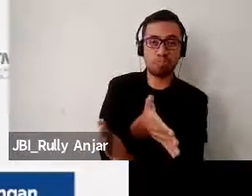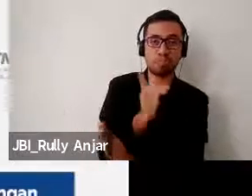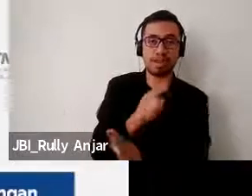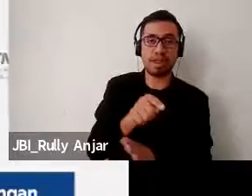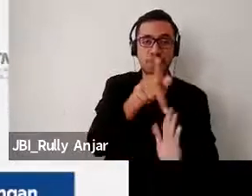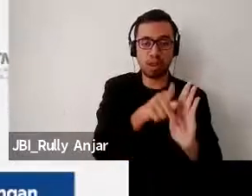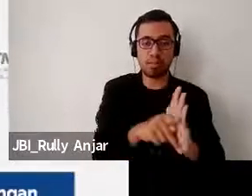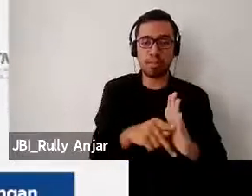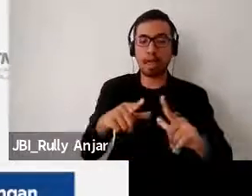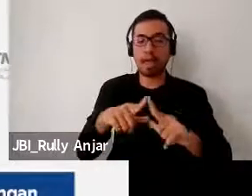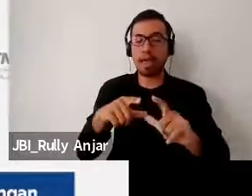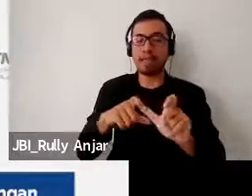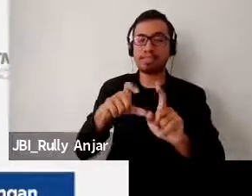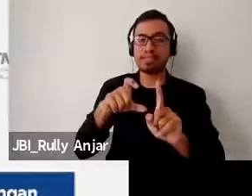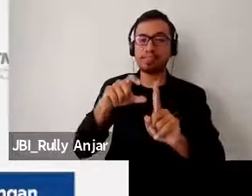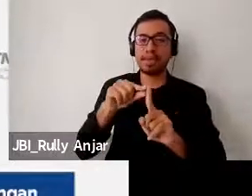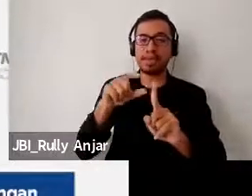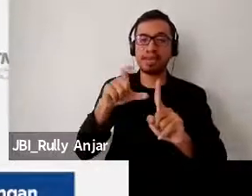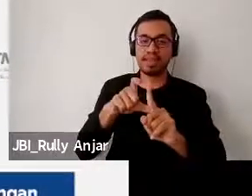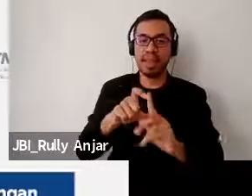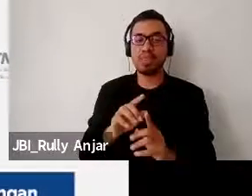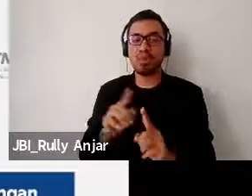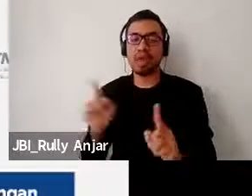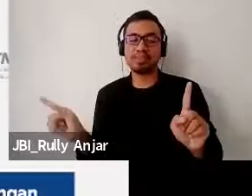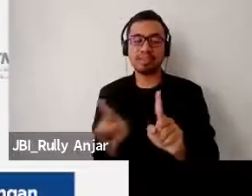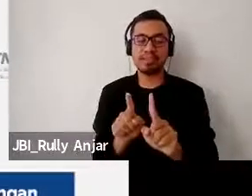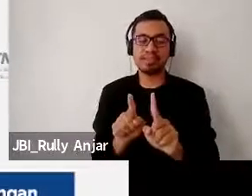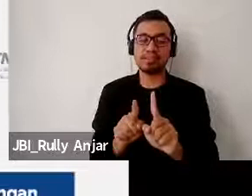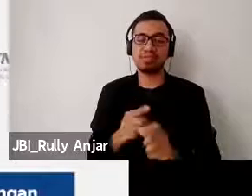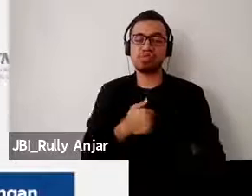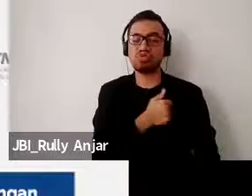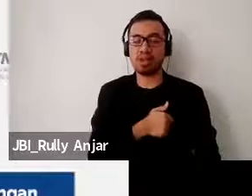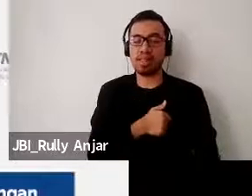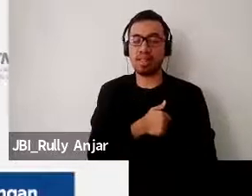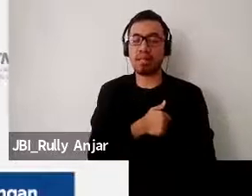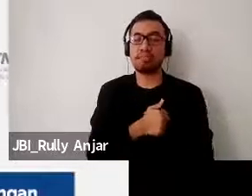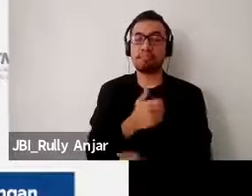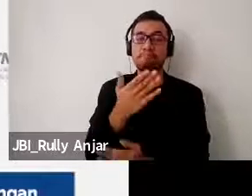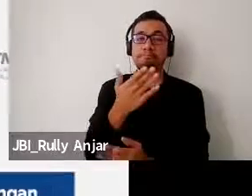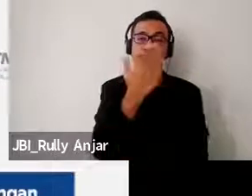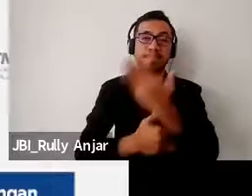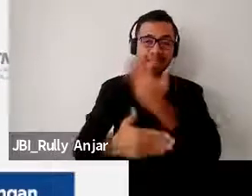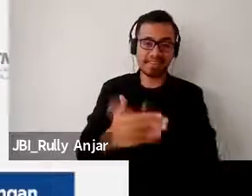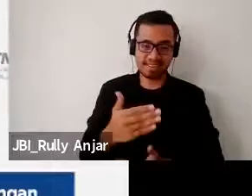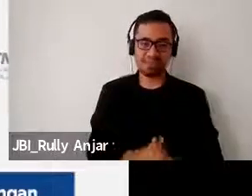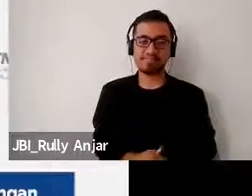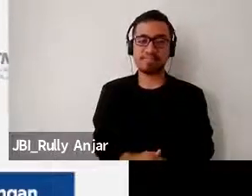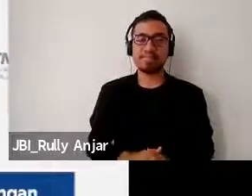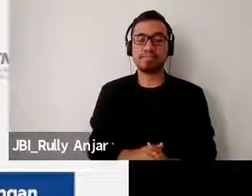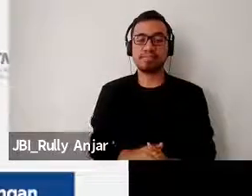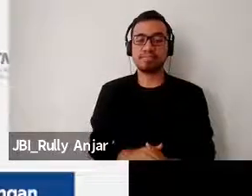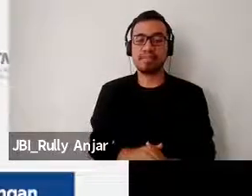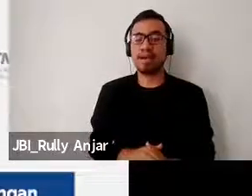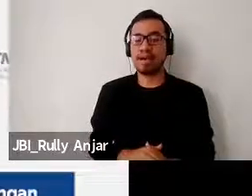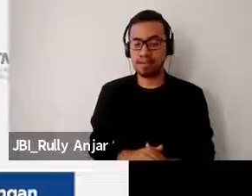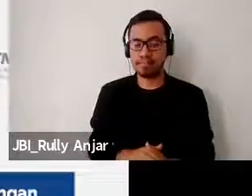namanya ASPD, Asistensi Sosial Penyandang Disabilitas, ini mesti saya koreksi. Kemudian juga ada manfaat